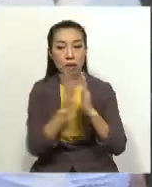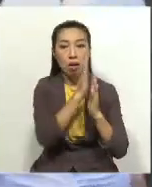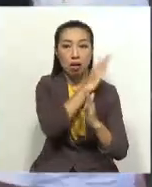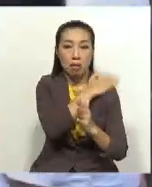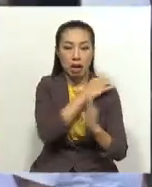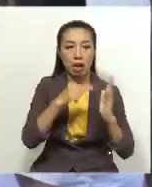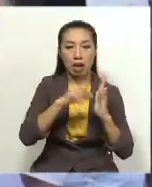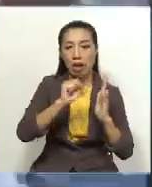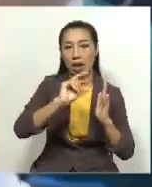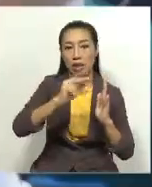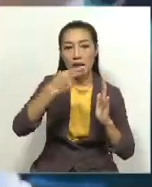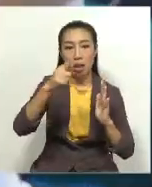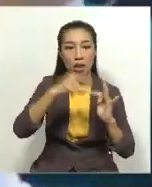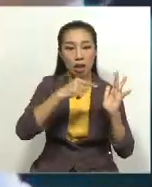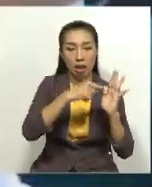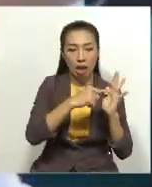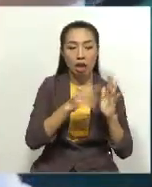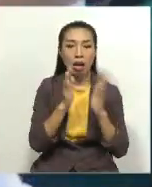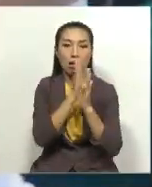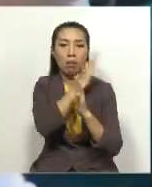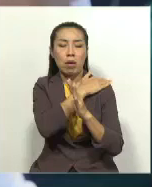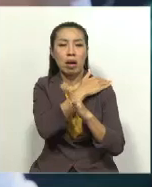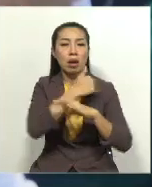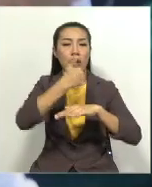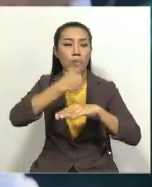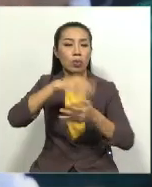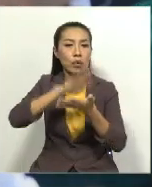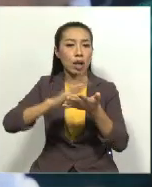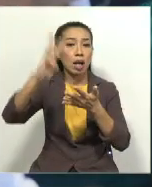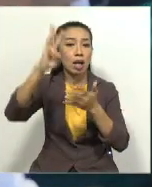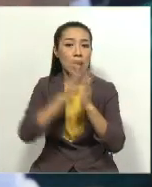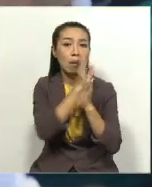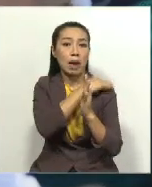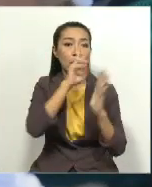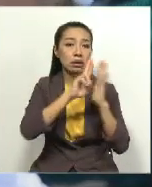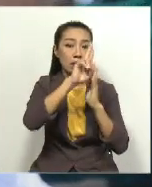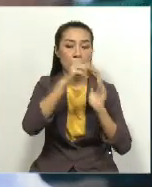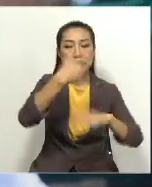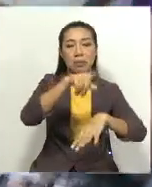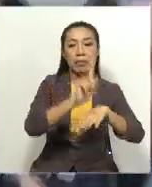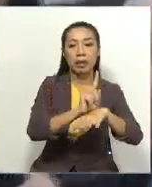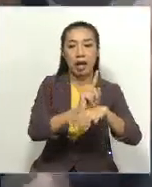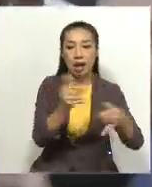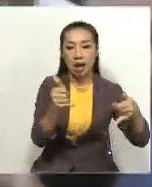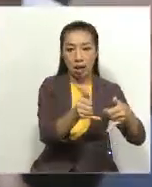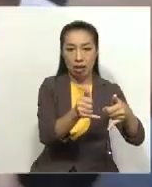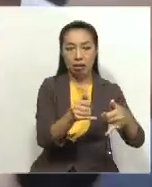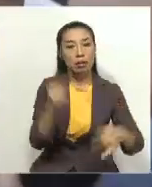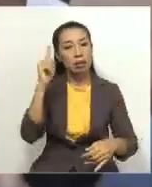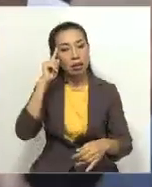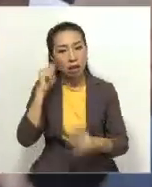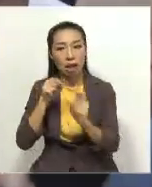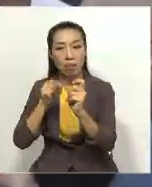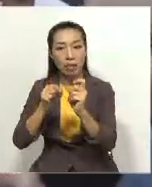ล่าและท่านเจ้าคุณพระรัตนมุนีผู้อำนวยการวิทยาลัยสงฆ์เชียงรายเป็นประธานฝ่ายสงฆ์ร่วมกันและจะมีเจ้าคณะ